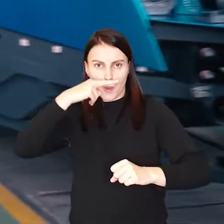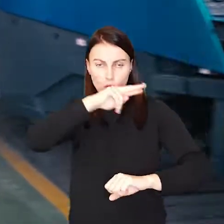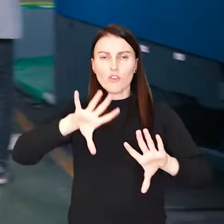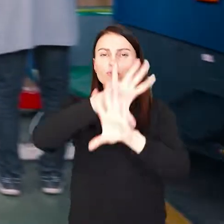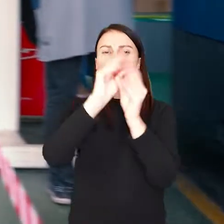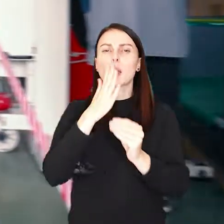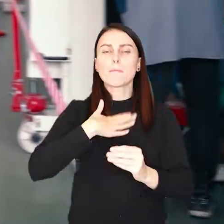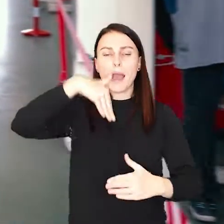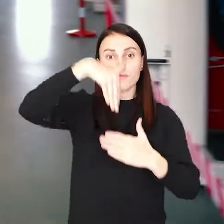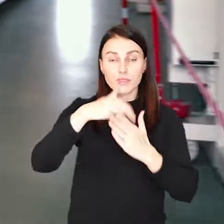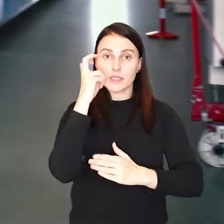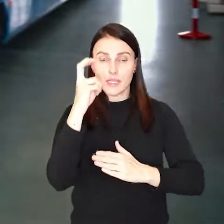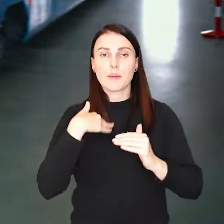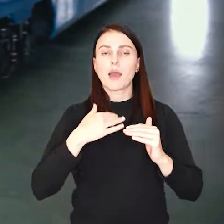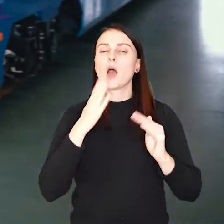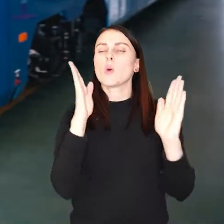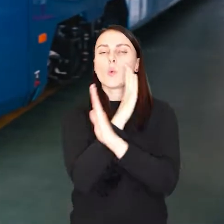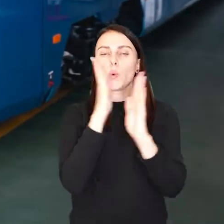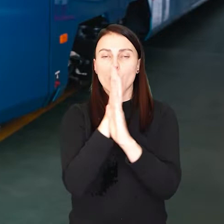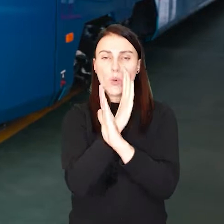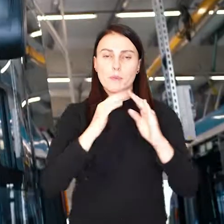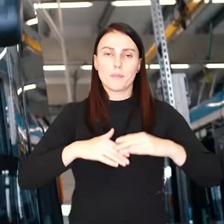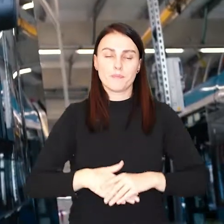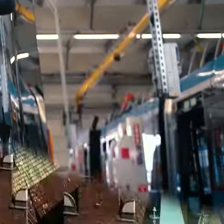Wszystkie pojazdy wyposażone są także w klimatyzację.